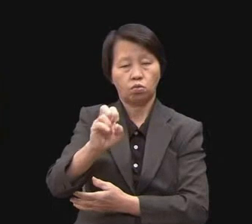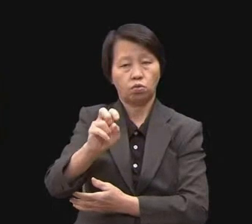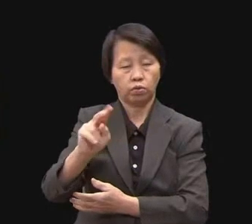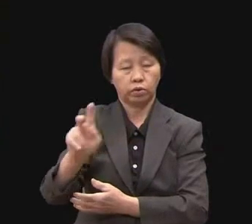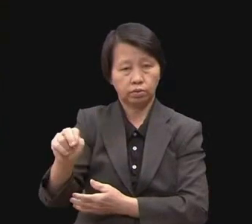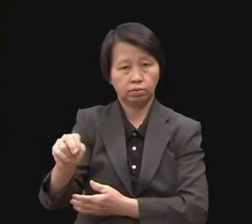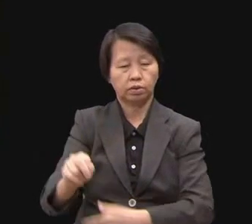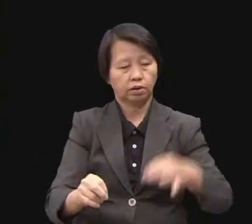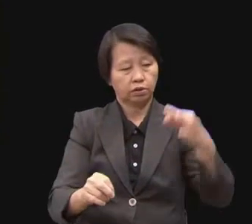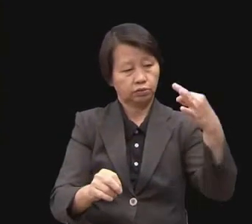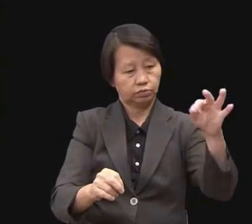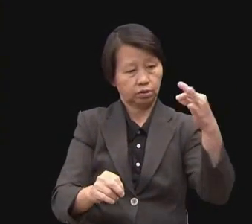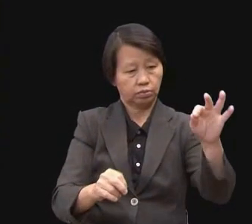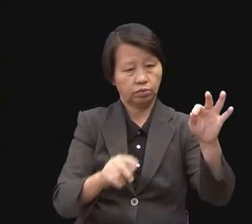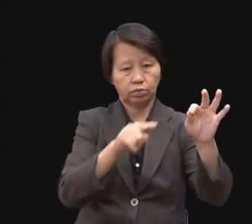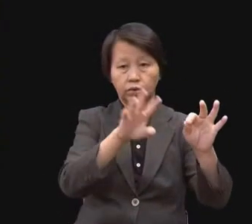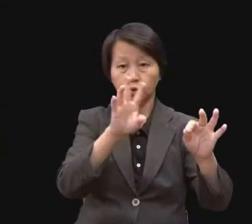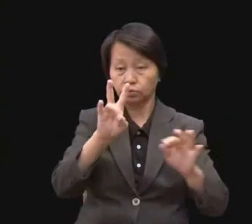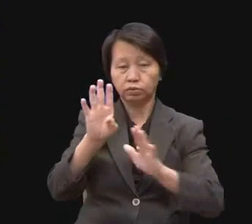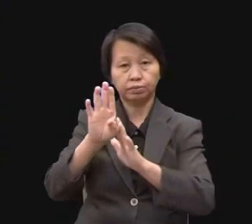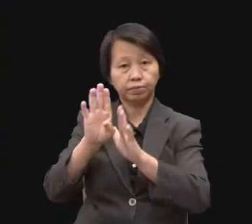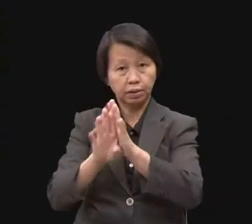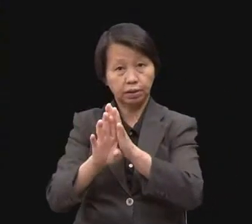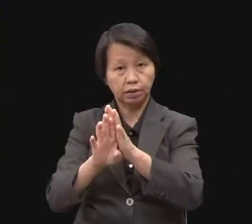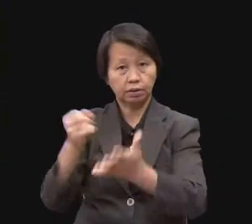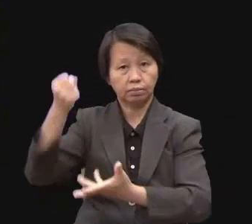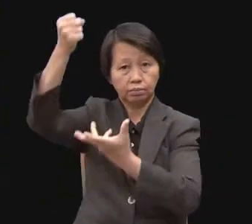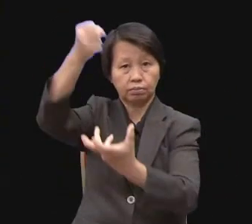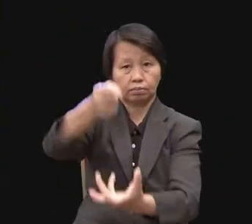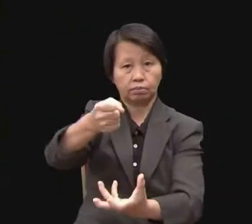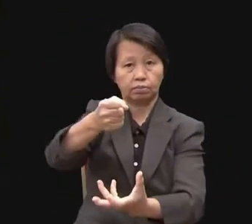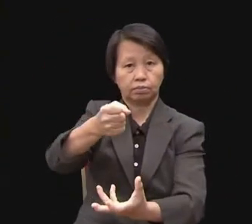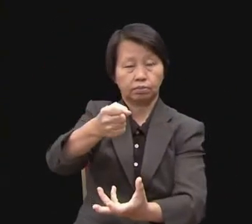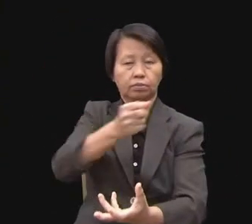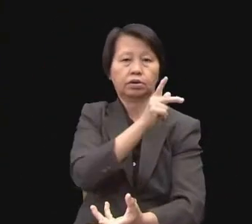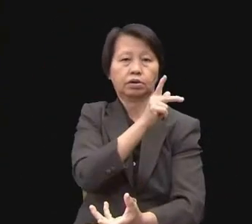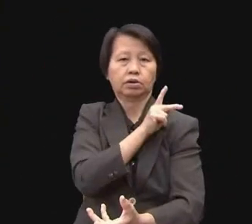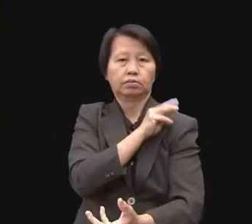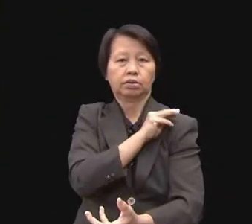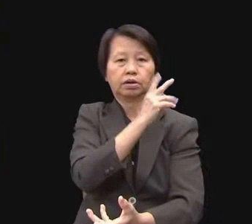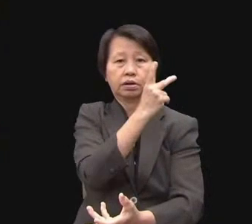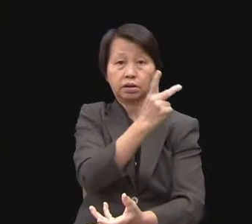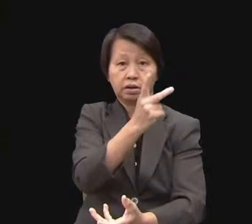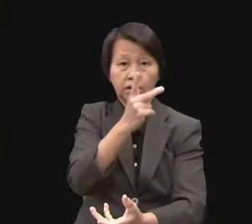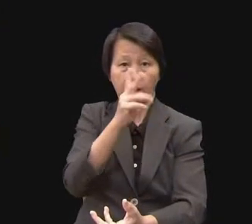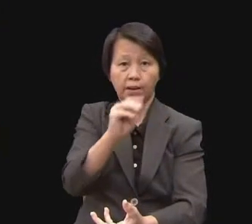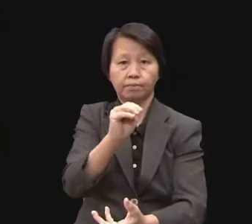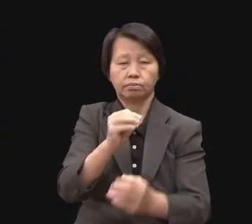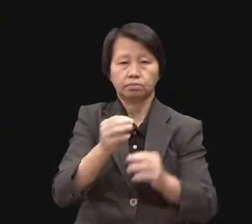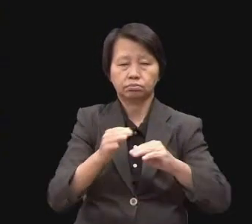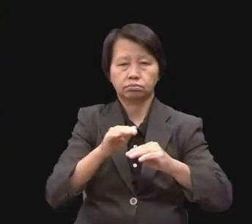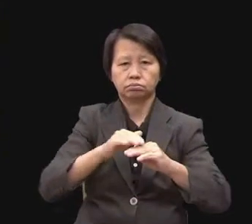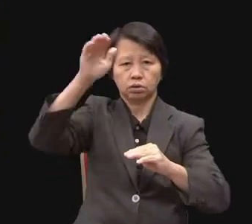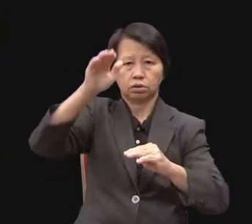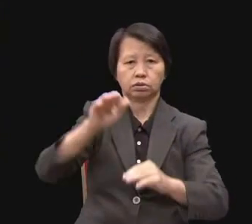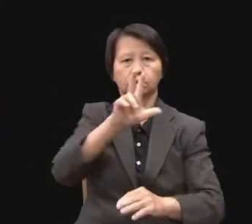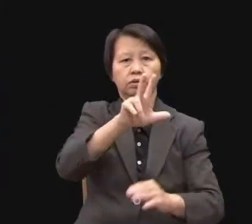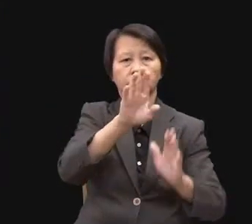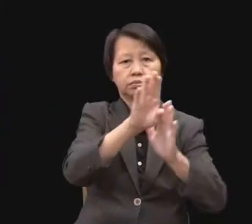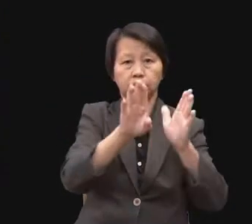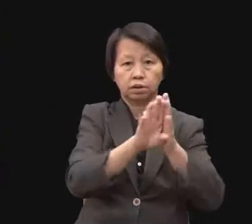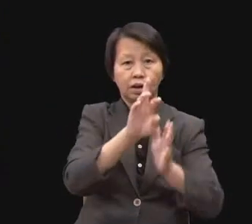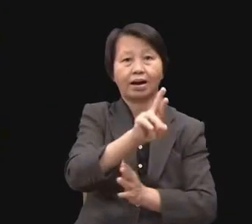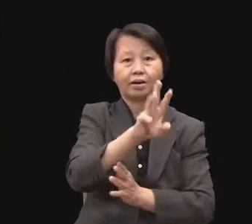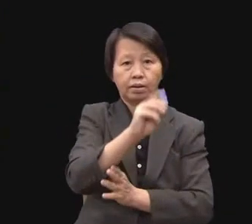1997 beliau kepada Kementerian Kesehatan yaitu peningkatan tiga billion